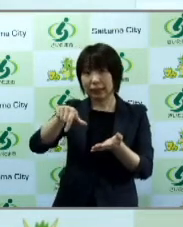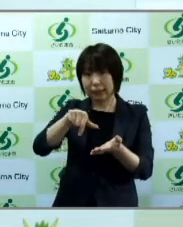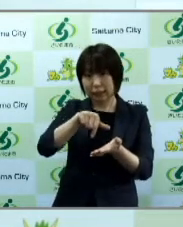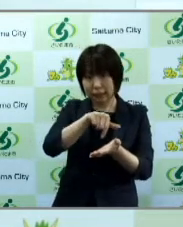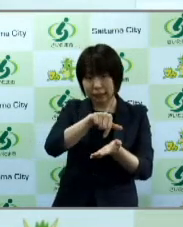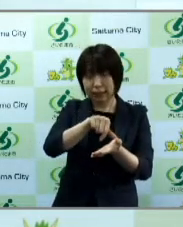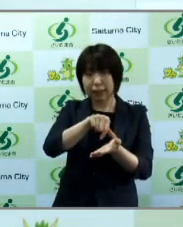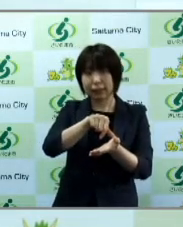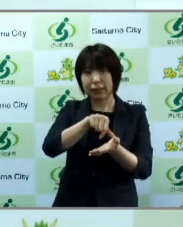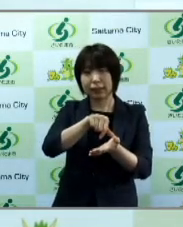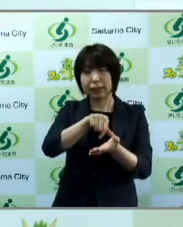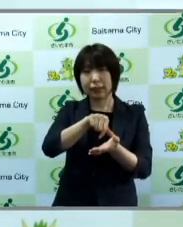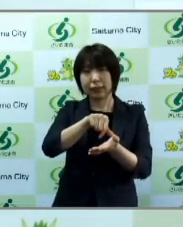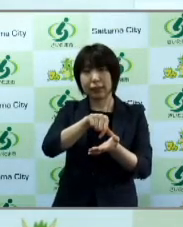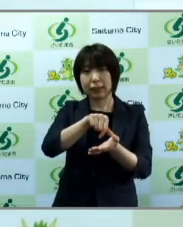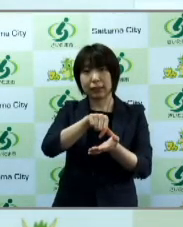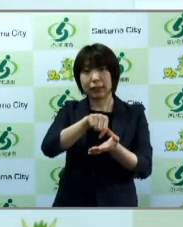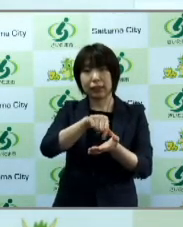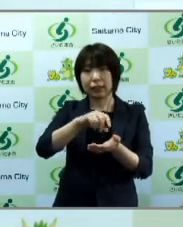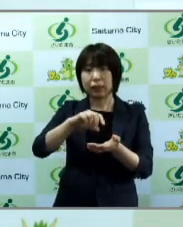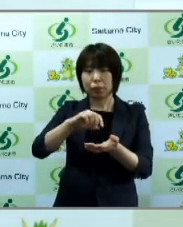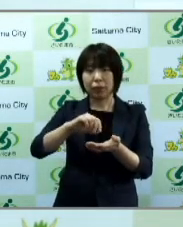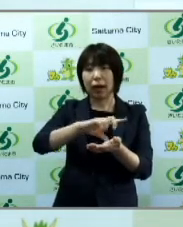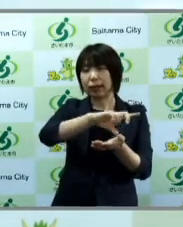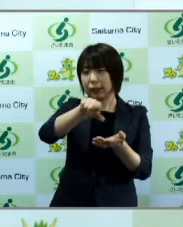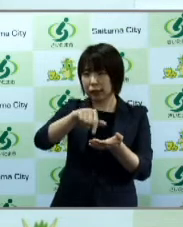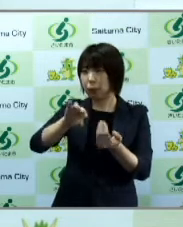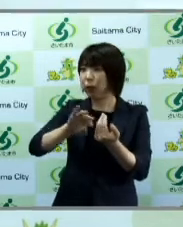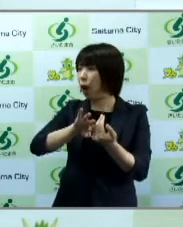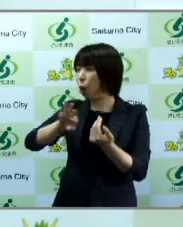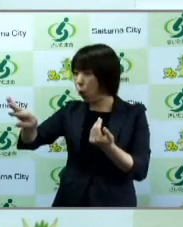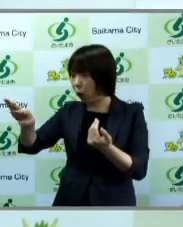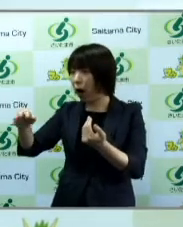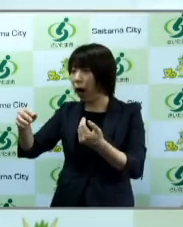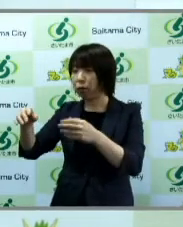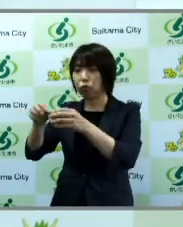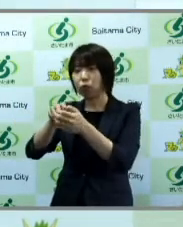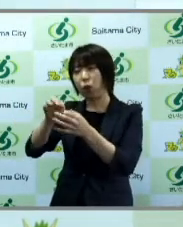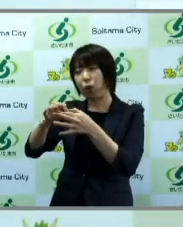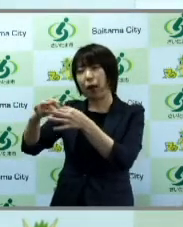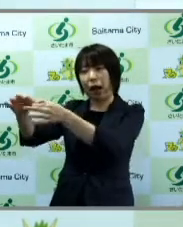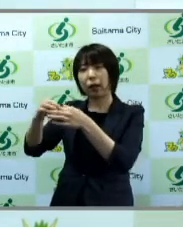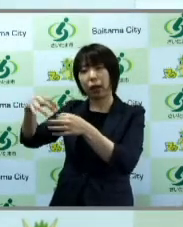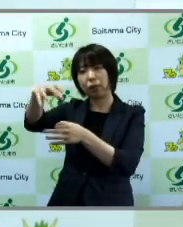の、まあ、部局との連携というものも当然必要になりますので、まあ、保健所だけではない、